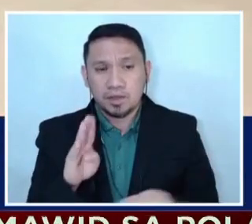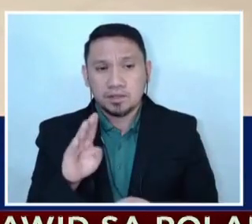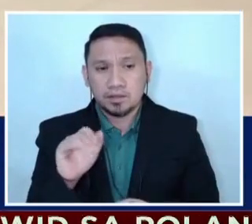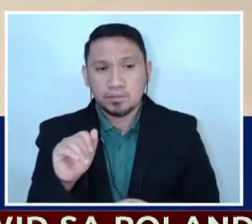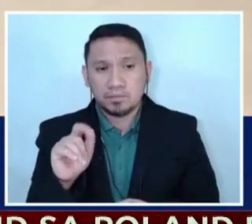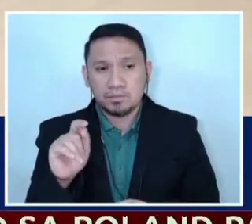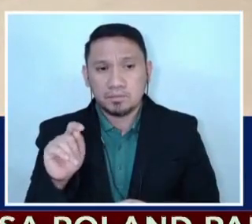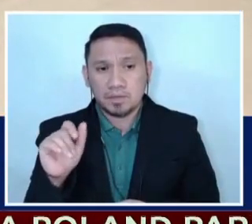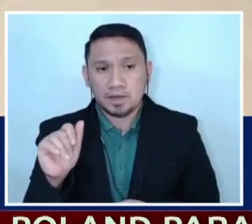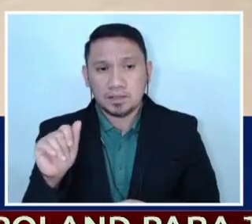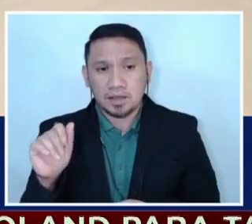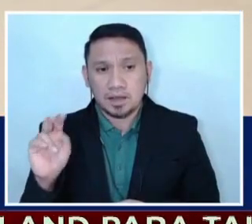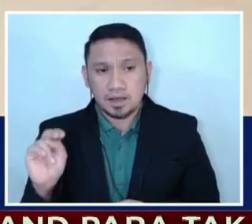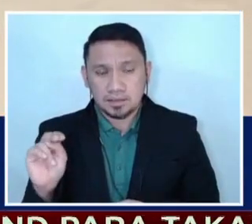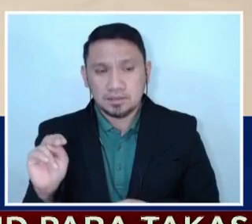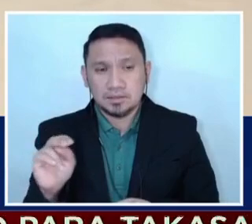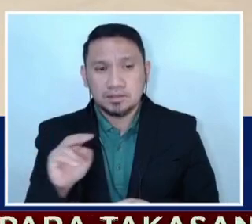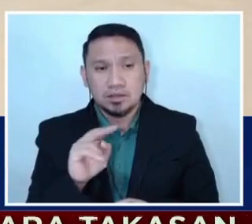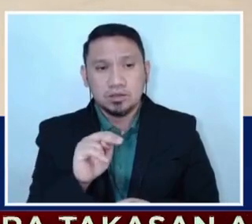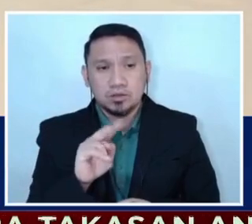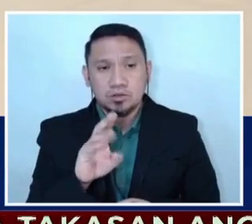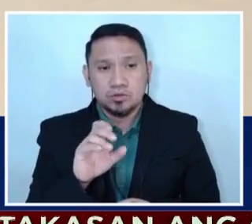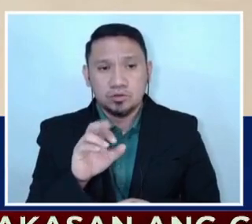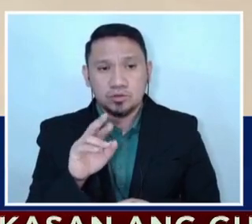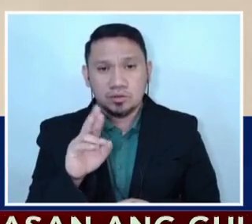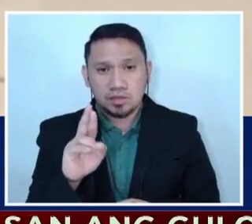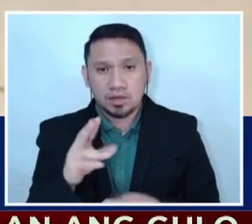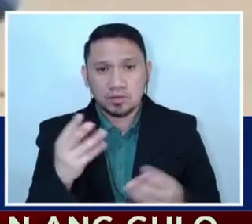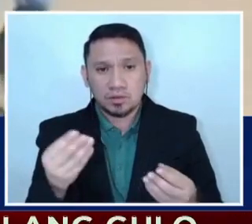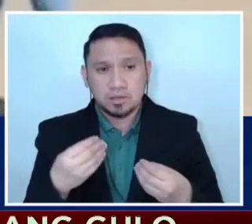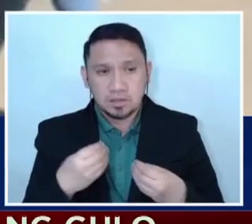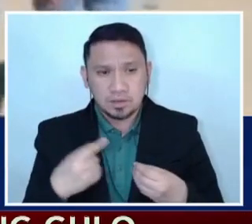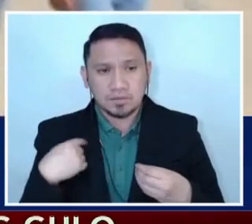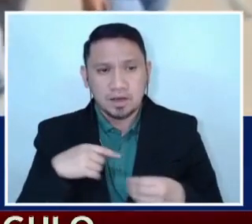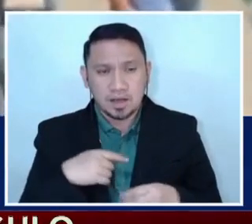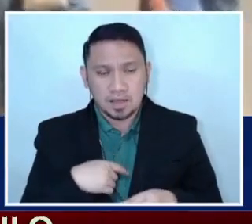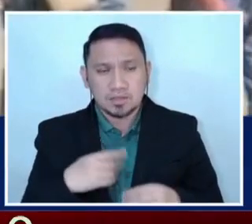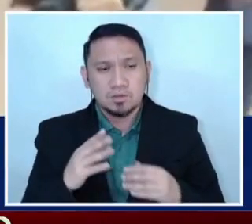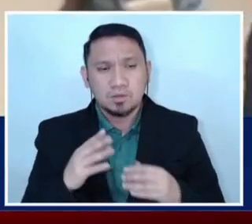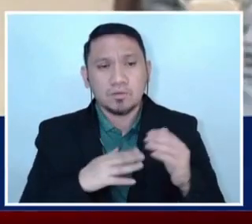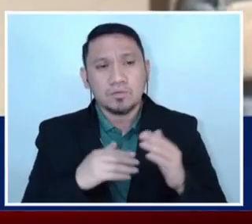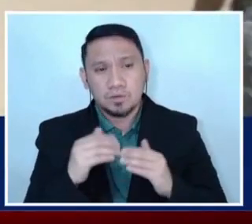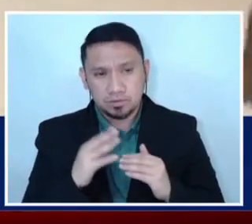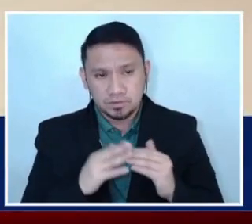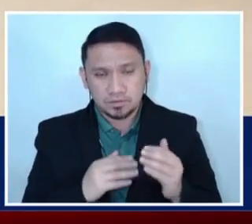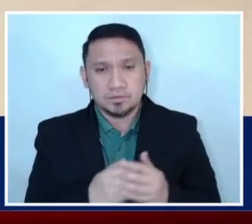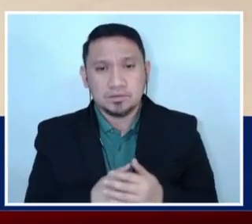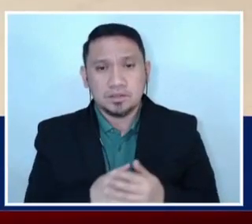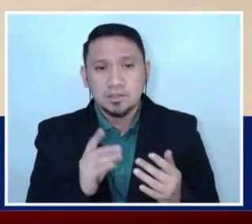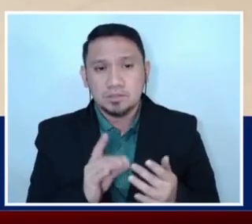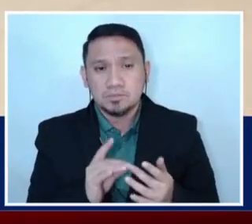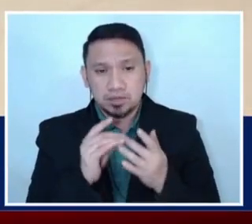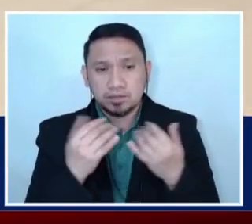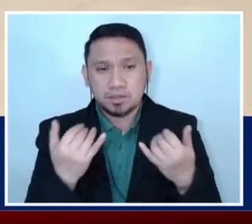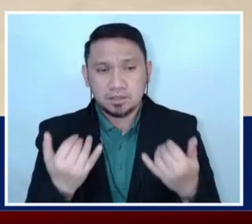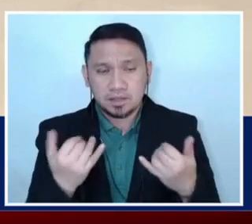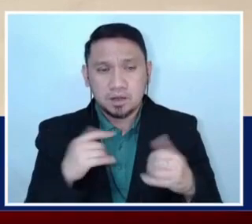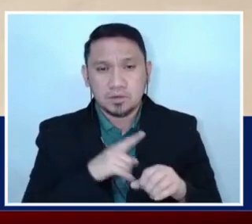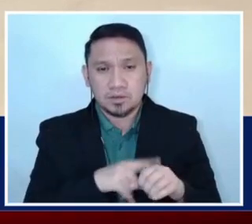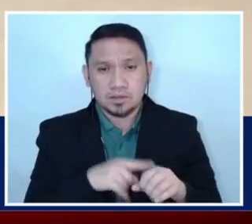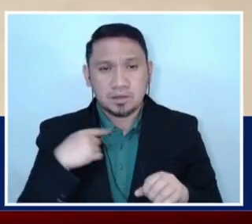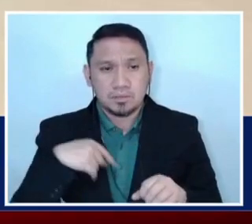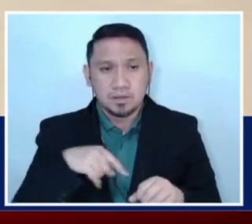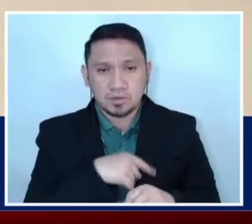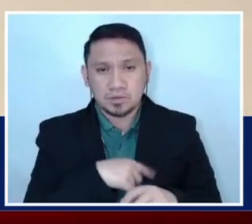ng nakikita kong kaginhawaan natin, lalong-lalo na sa panahon ngayon na naghihirap tayo